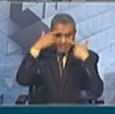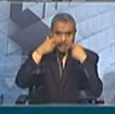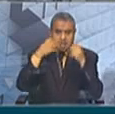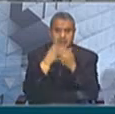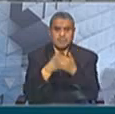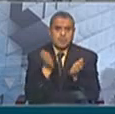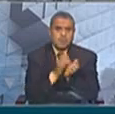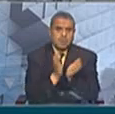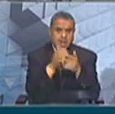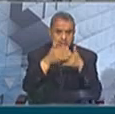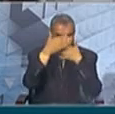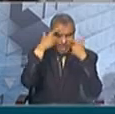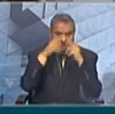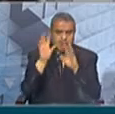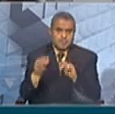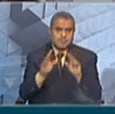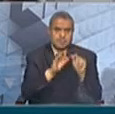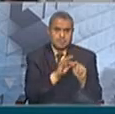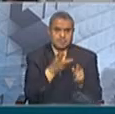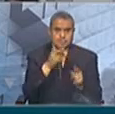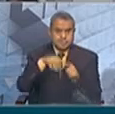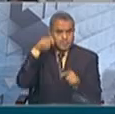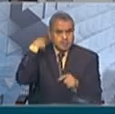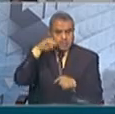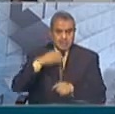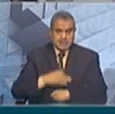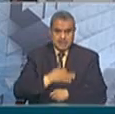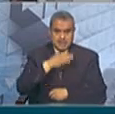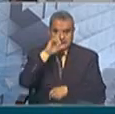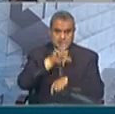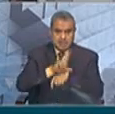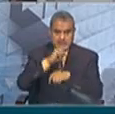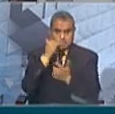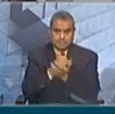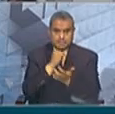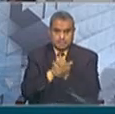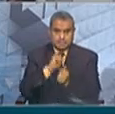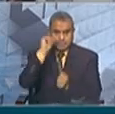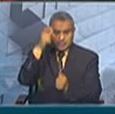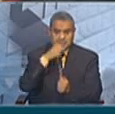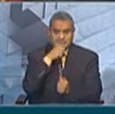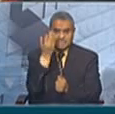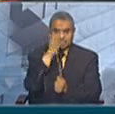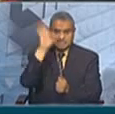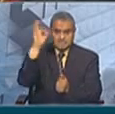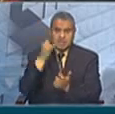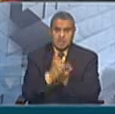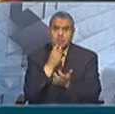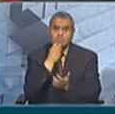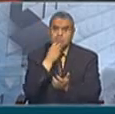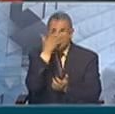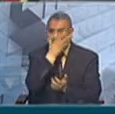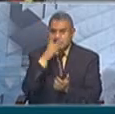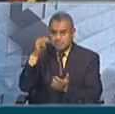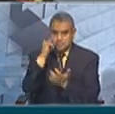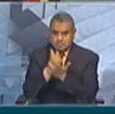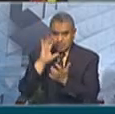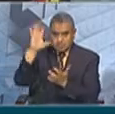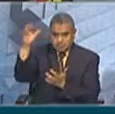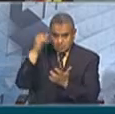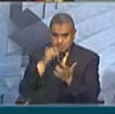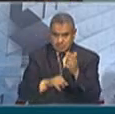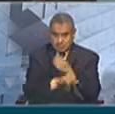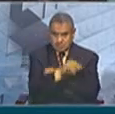إرهابية إجرامية. وأوضح رئيس النيابة العامة جان فرانسوا ريكار أن المشتبه به شاب تشير